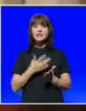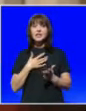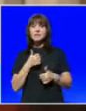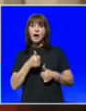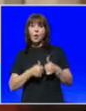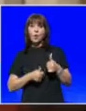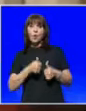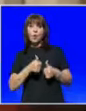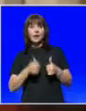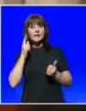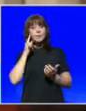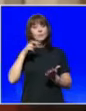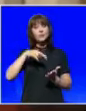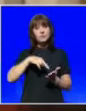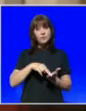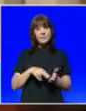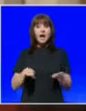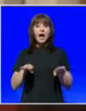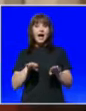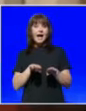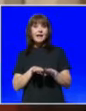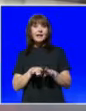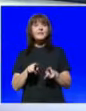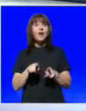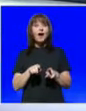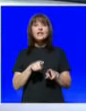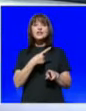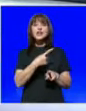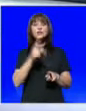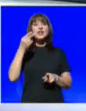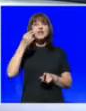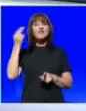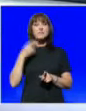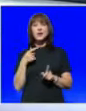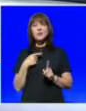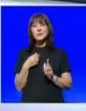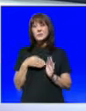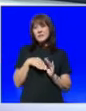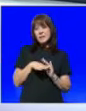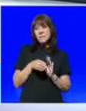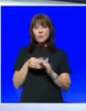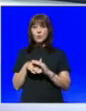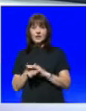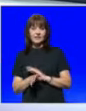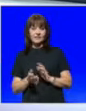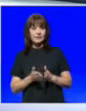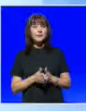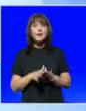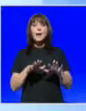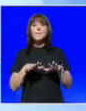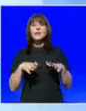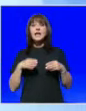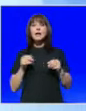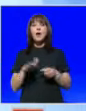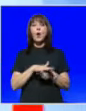позиция спрямо тези, които, както казваме, тичат по тъча по цял ден. А в управленската програма днес кабинетът прие като основна точка